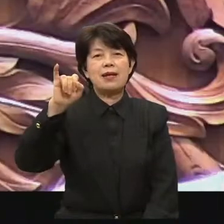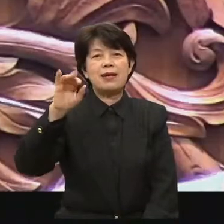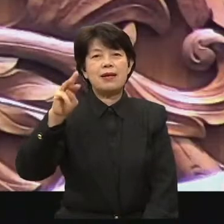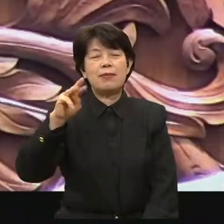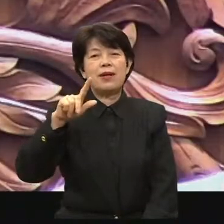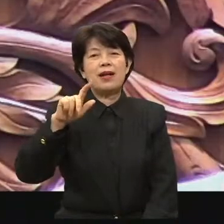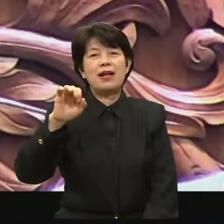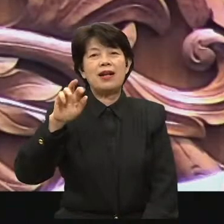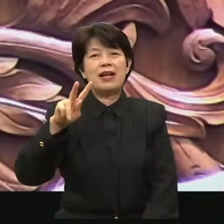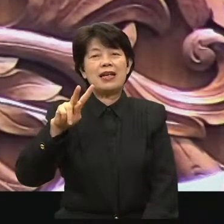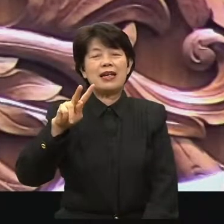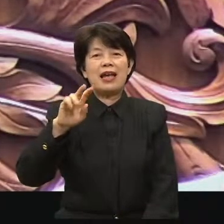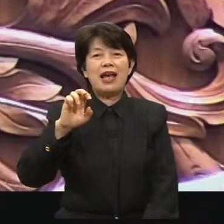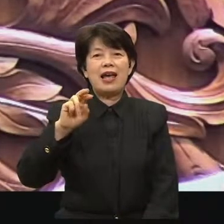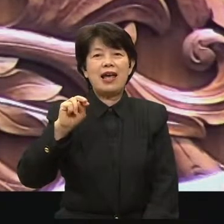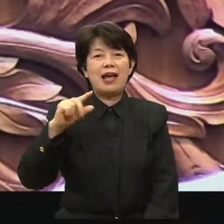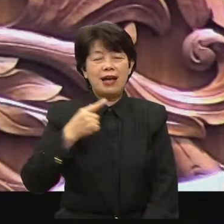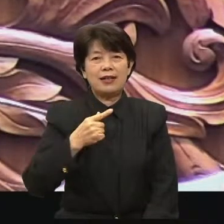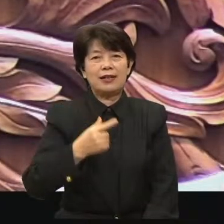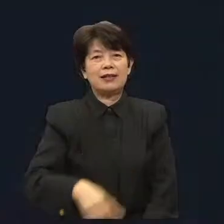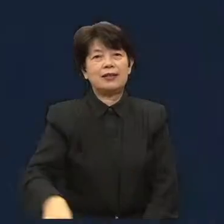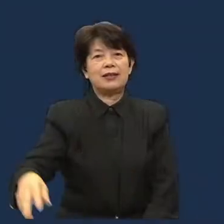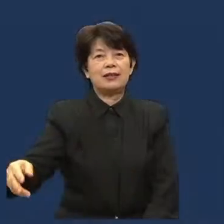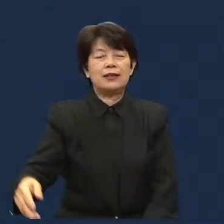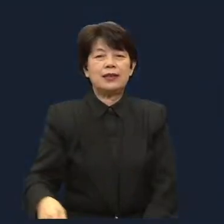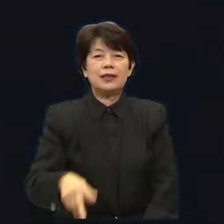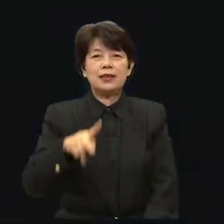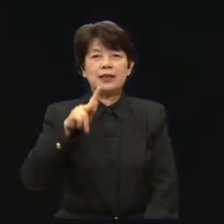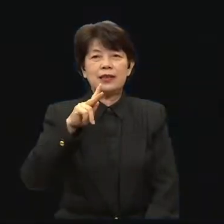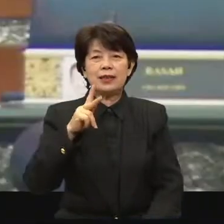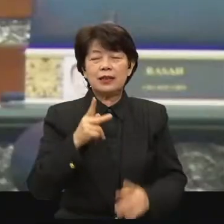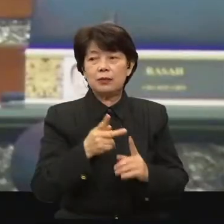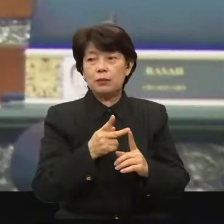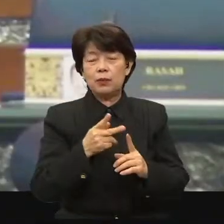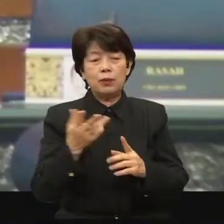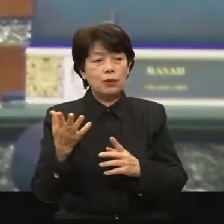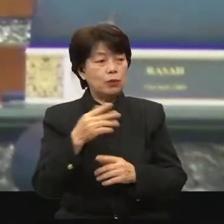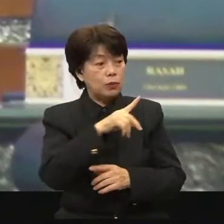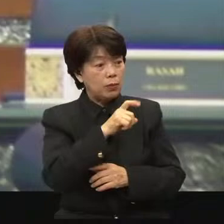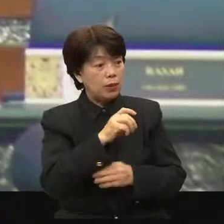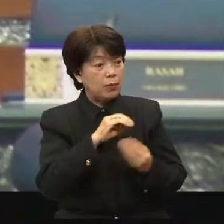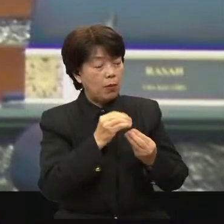and kepong. Terima kasih, Puan yang dipertun. Soalan saya nombor 5.